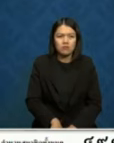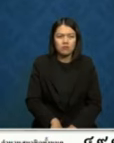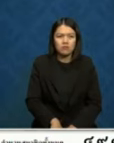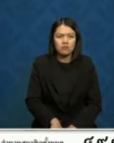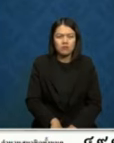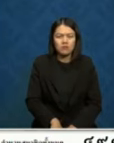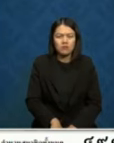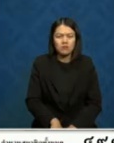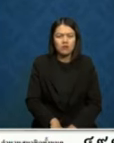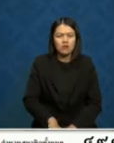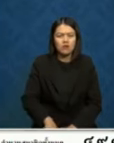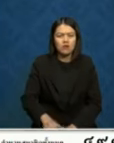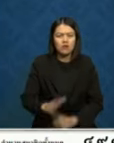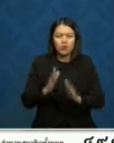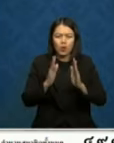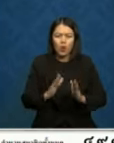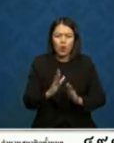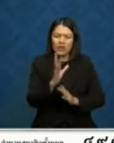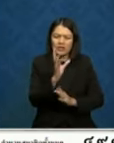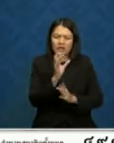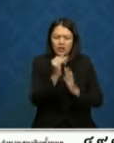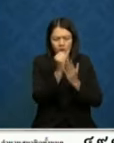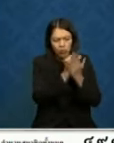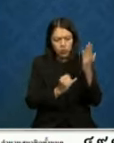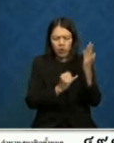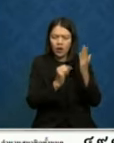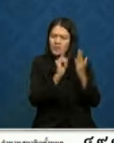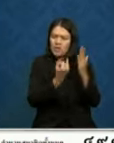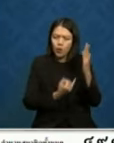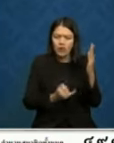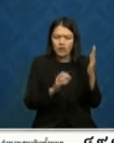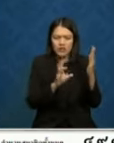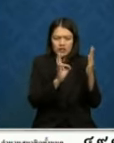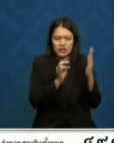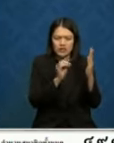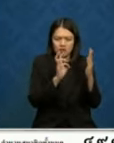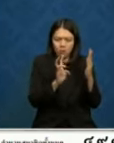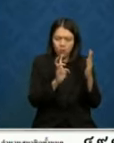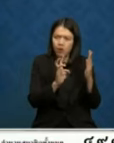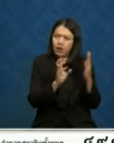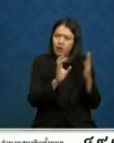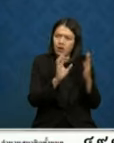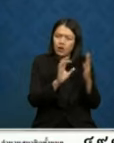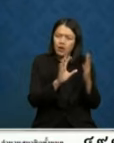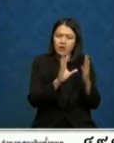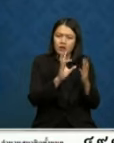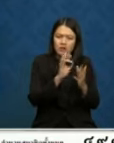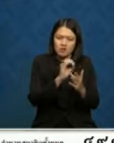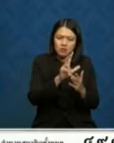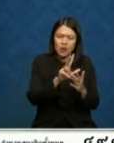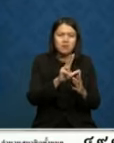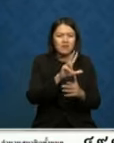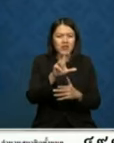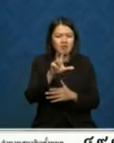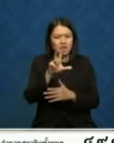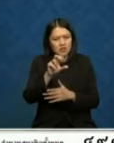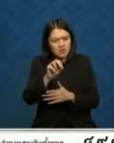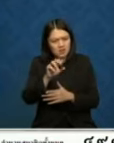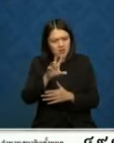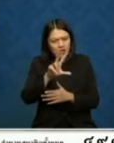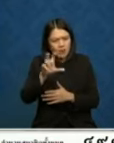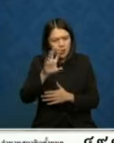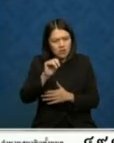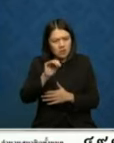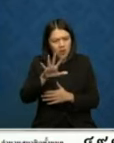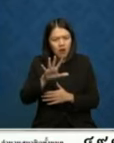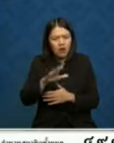าบัณฑิตแรงงานจะมีทั้งหมด76จังหวัดครับมี73จังหวัด344คนครับ345คนครับ